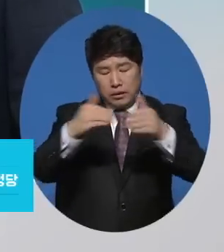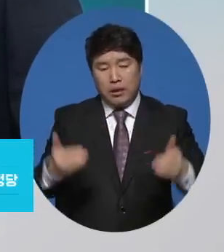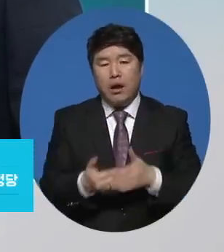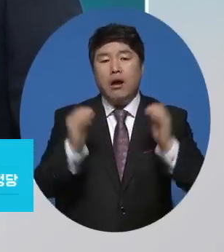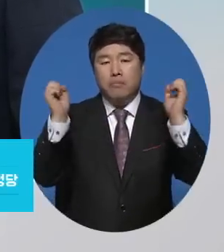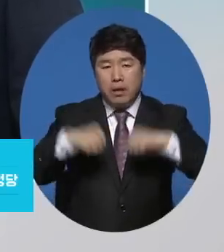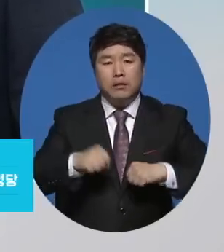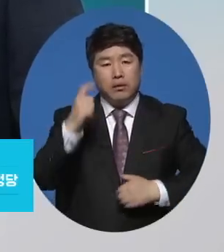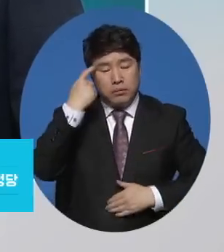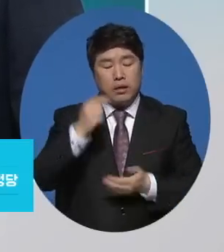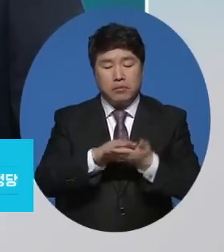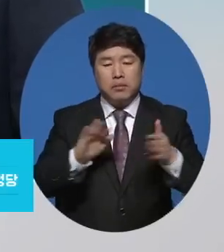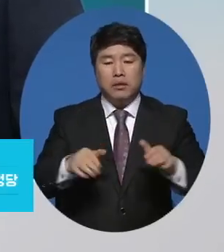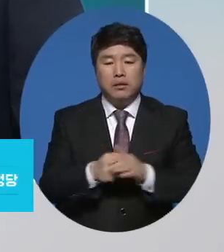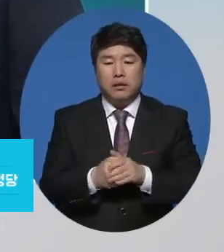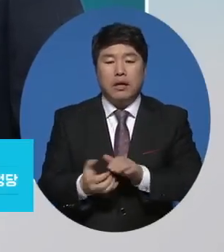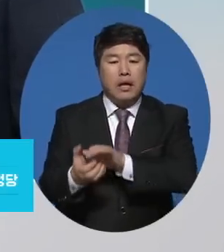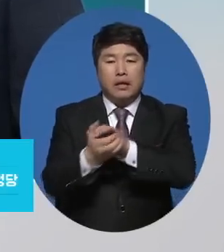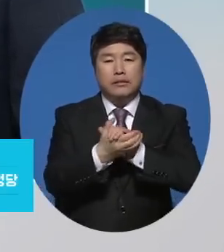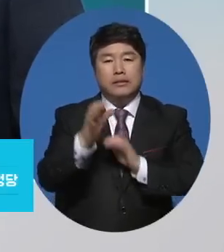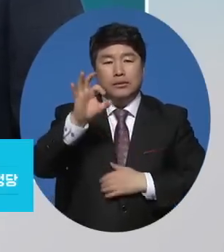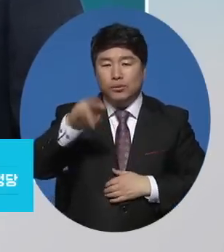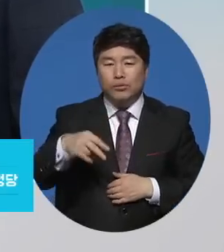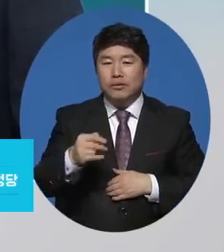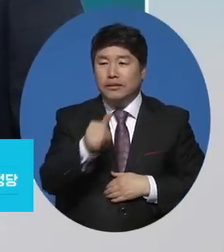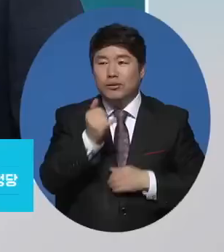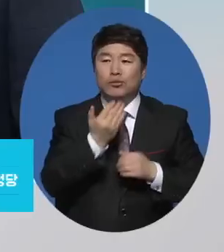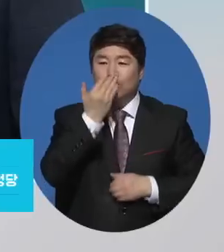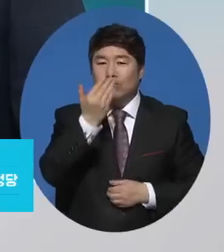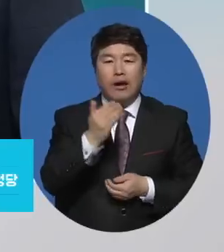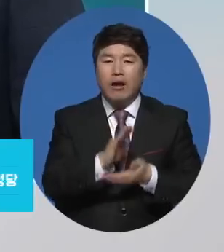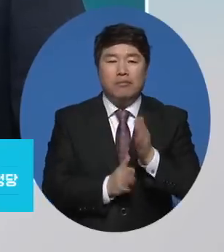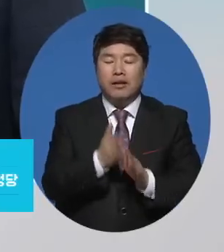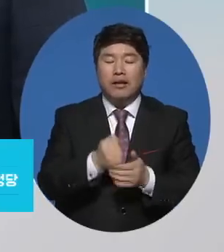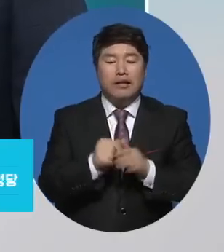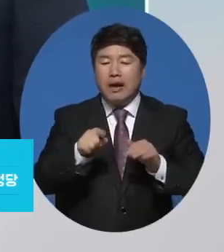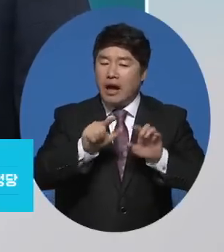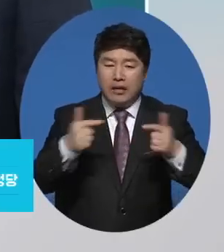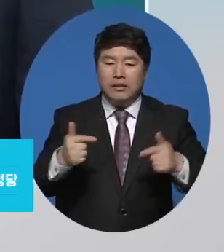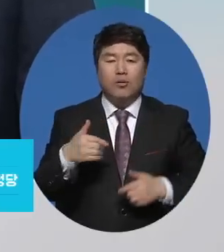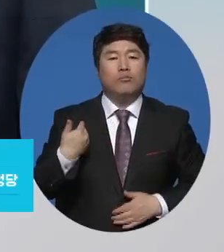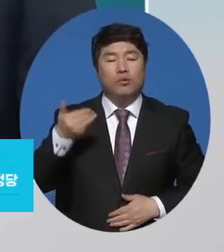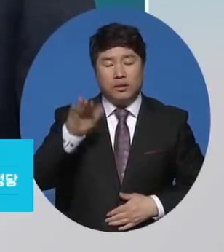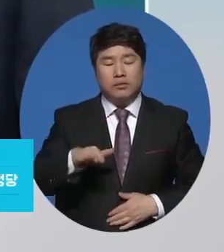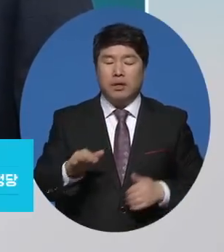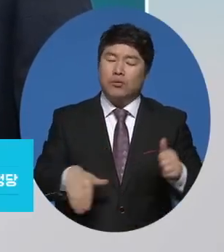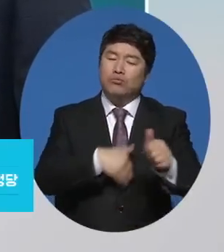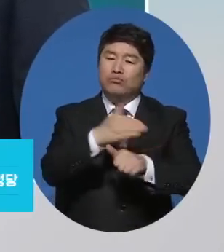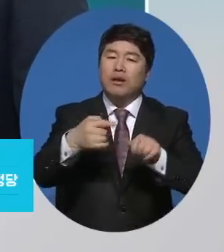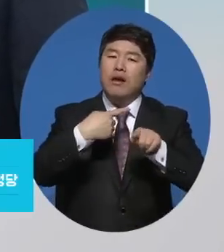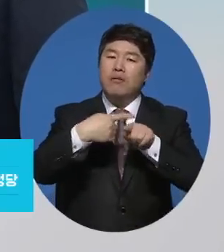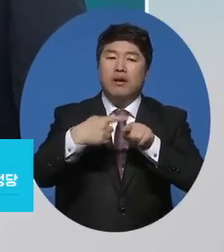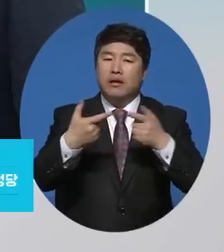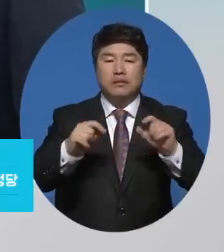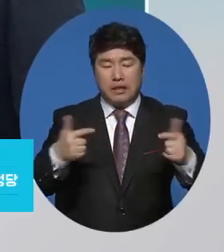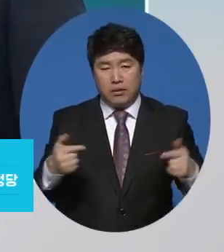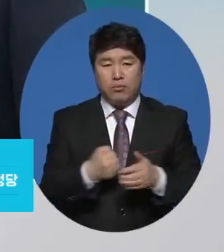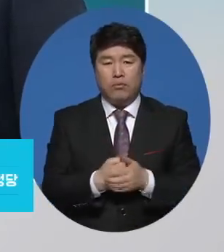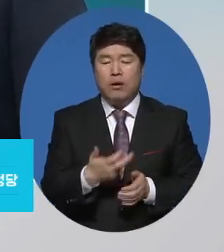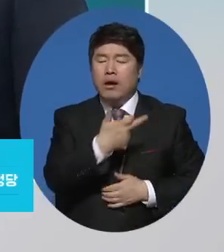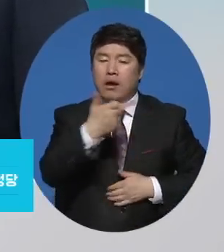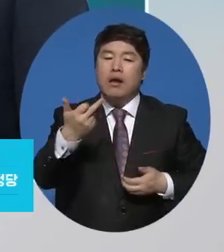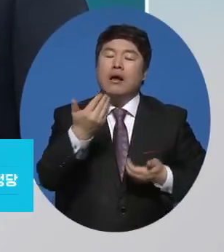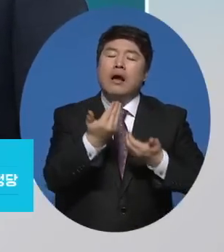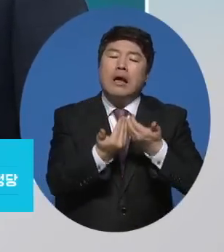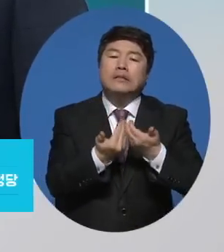생각합니다 그 개라는게 있 수 아니에요 그거는 우리 아니시라 그럴지 모르지만 주의의 평가는 그렇지가 않고요 굉장한